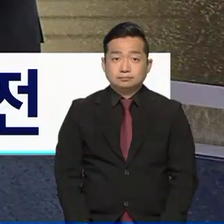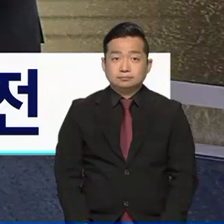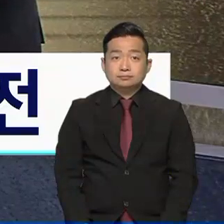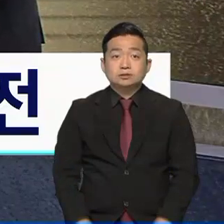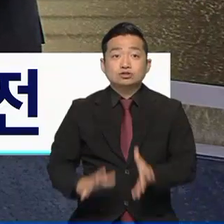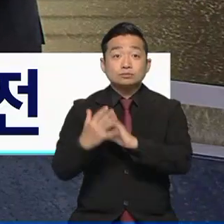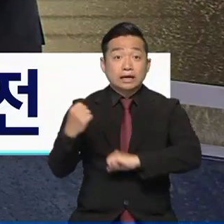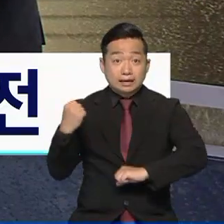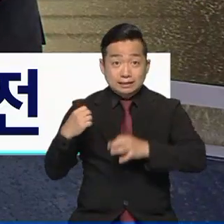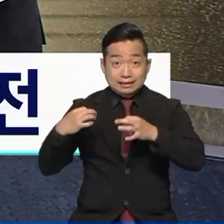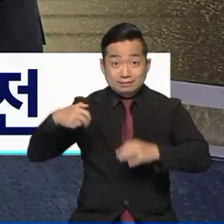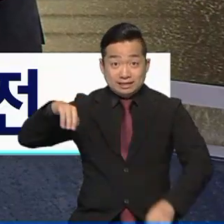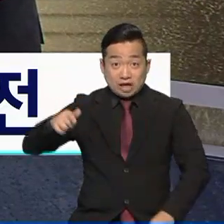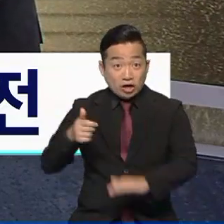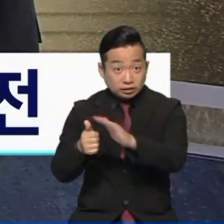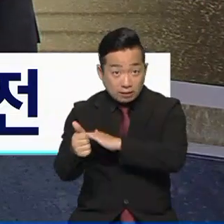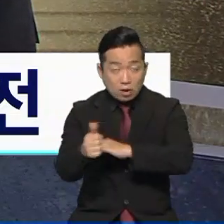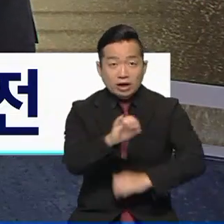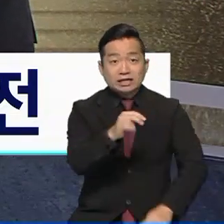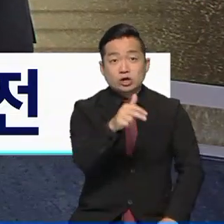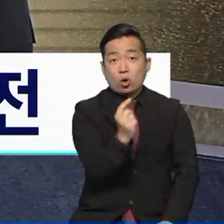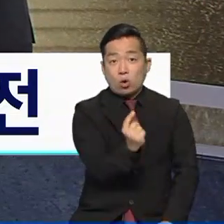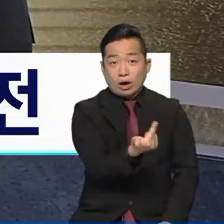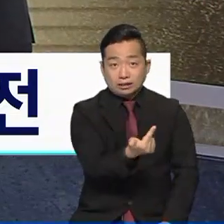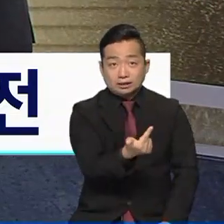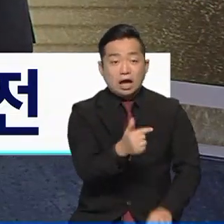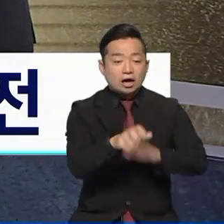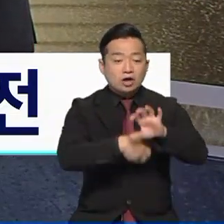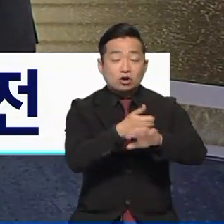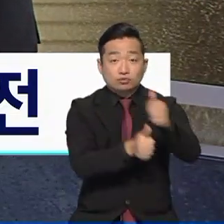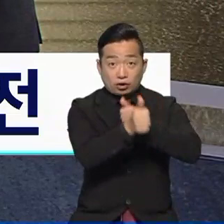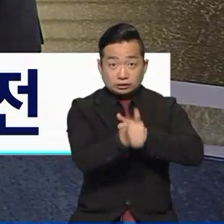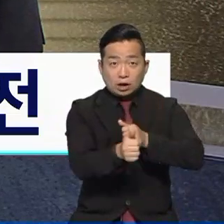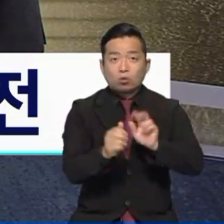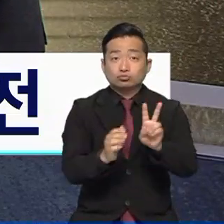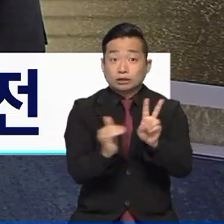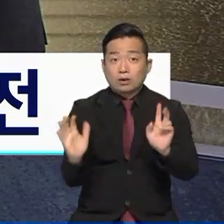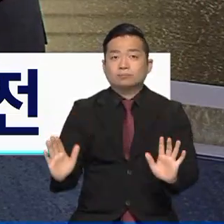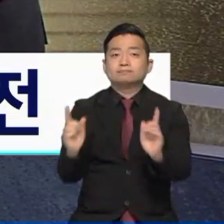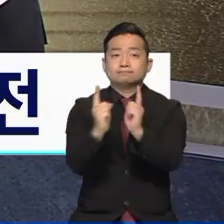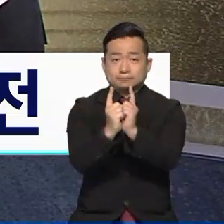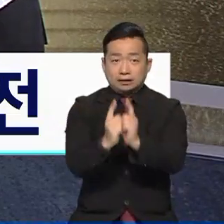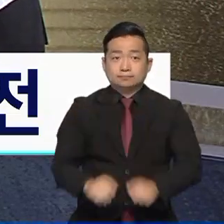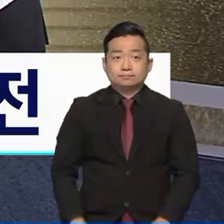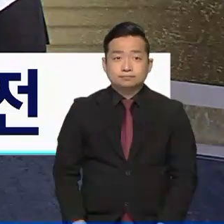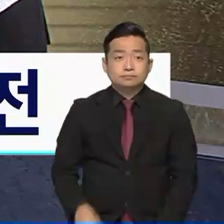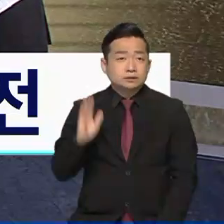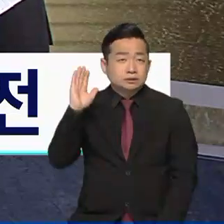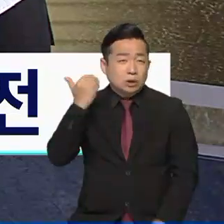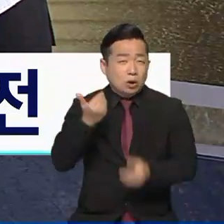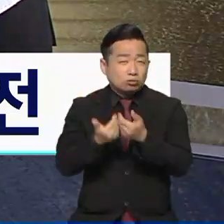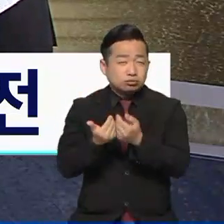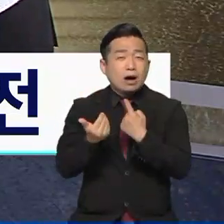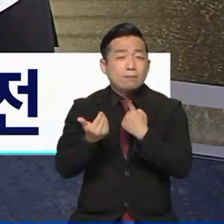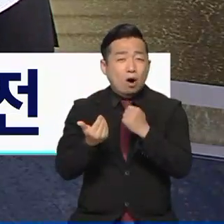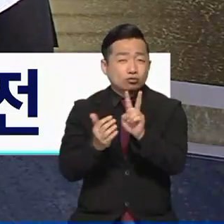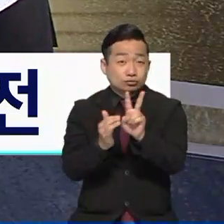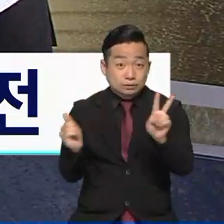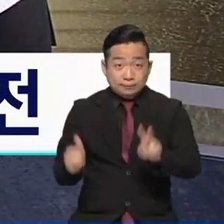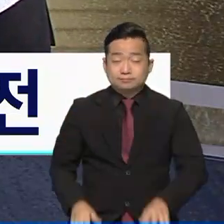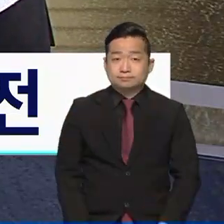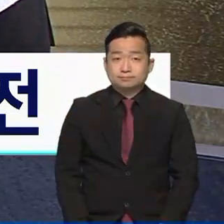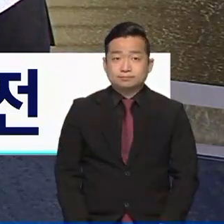국민의힘 김기현 대표와 이뇨한 혁신위원장이 오늘 만났습니다. 최근 갈등을 빚기도 했던 두